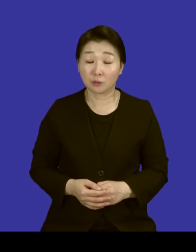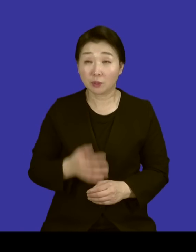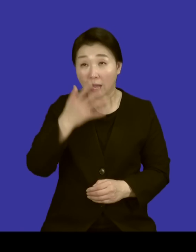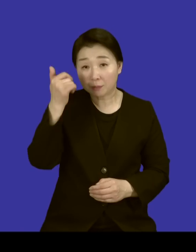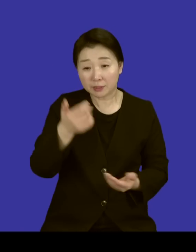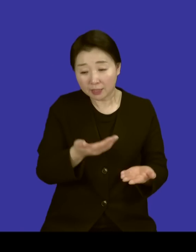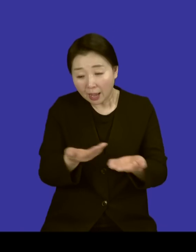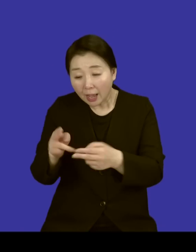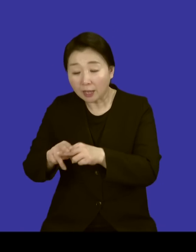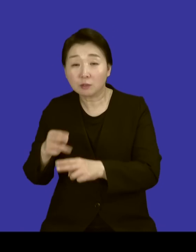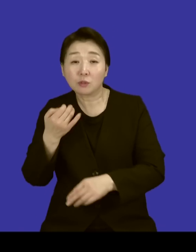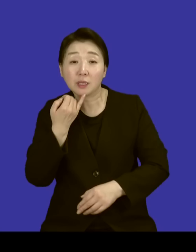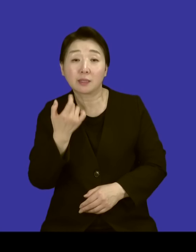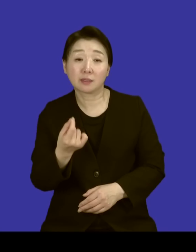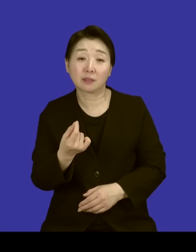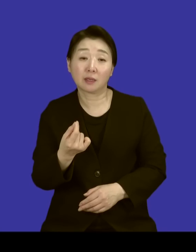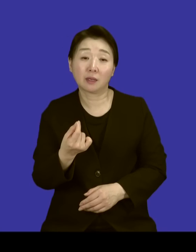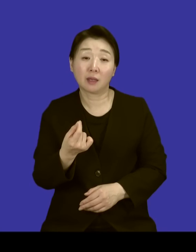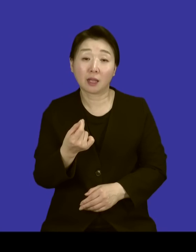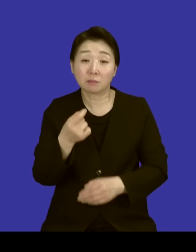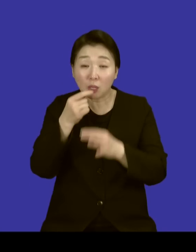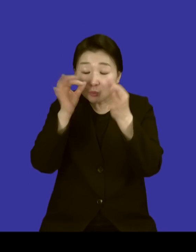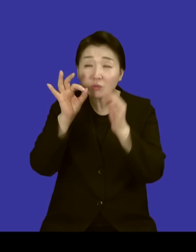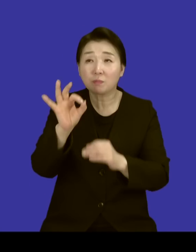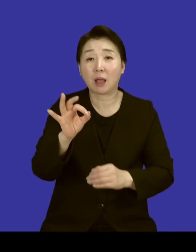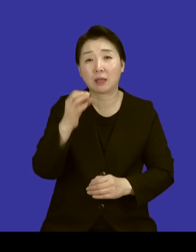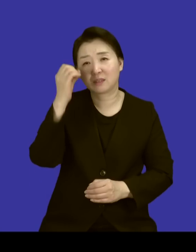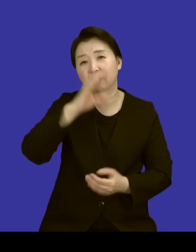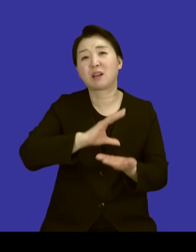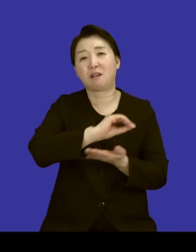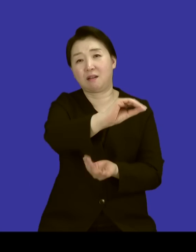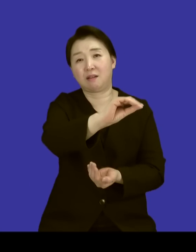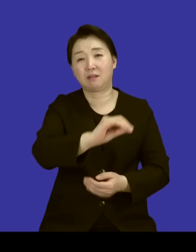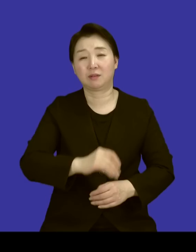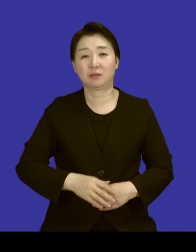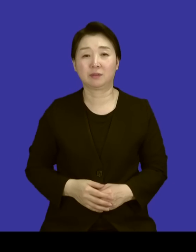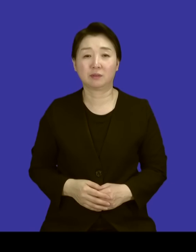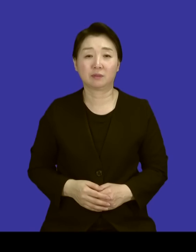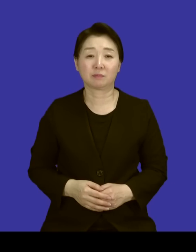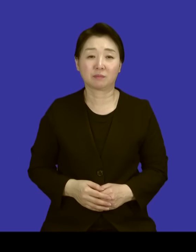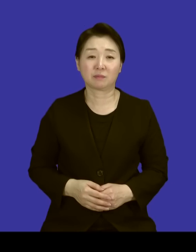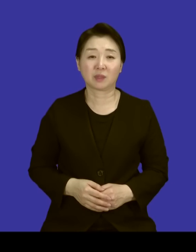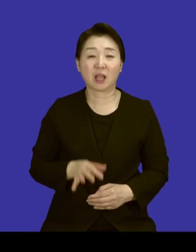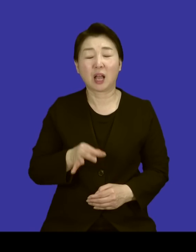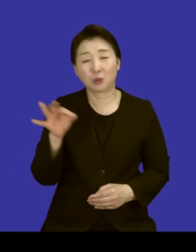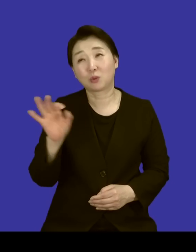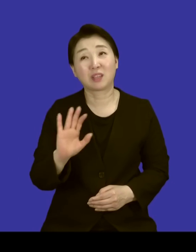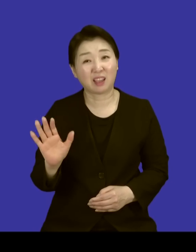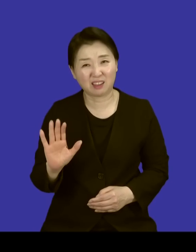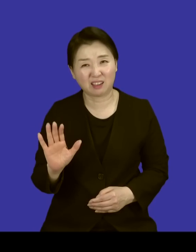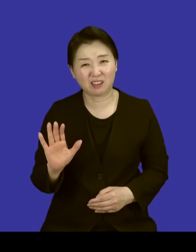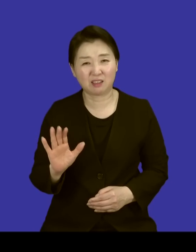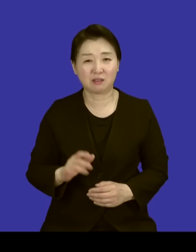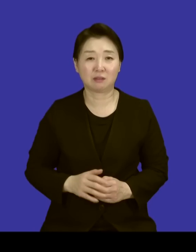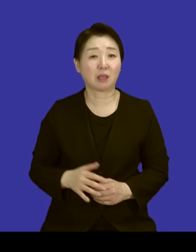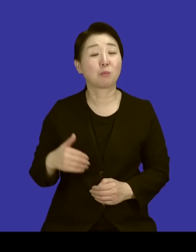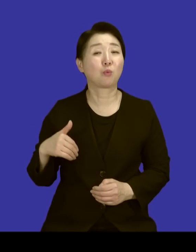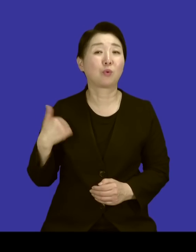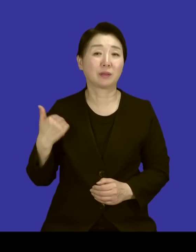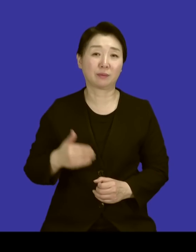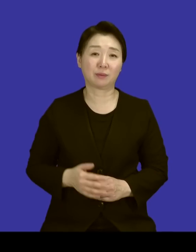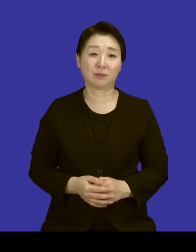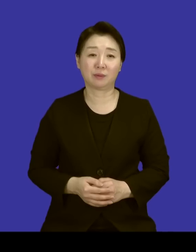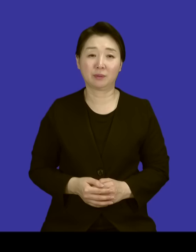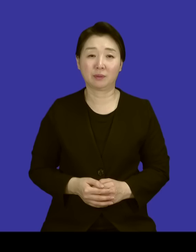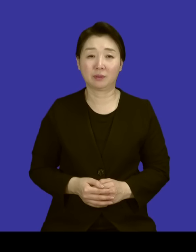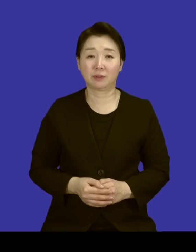예. 근데 이분이 눈치를 보시더니 그냥 가시더라고요. 그냥 돈 내는 손님 앉을 수 있으니까. 저는 그거예요? 몰랐어요.